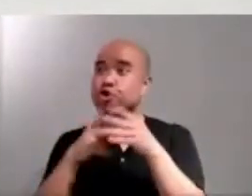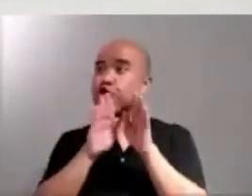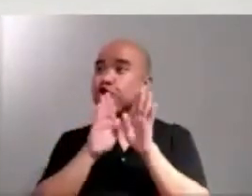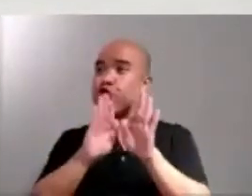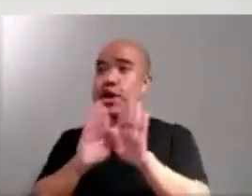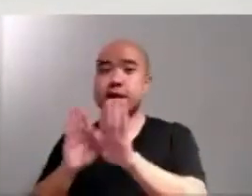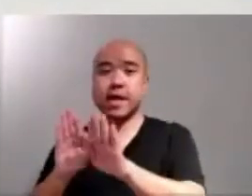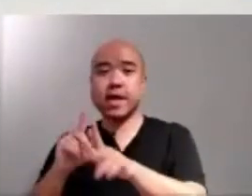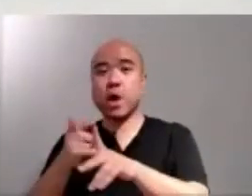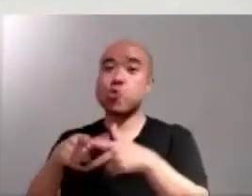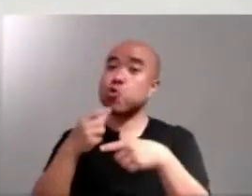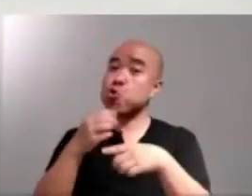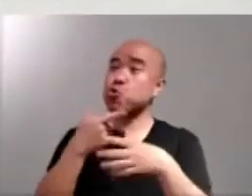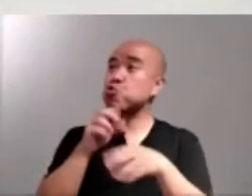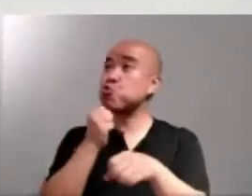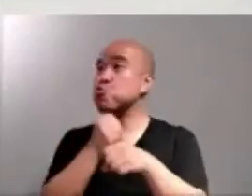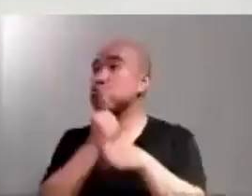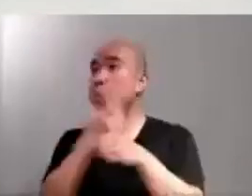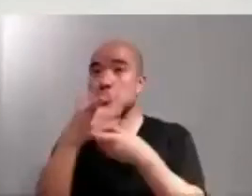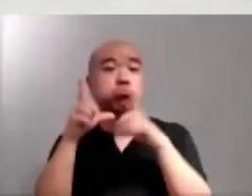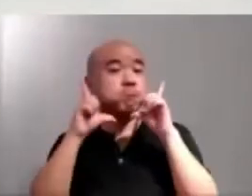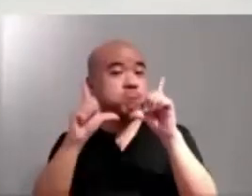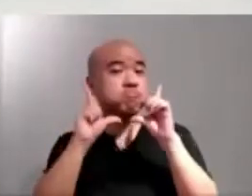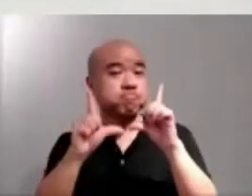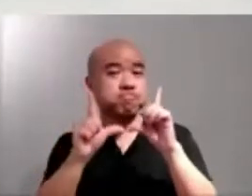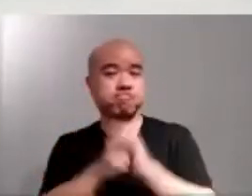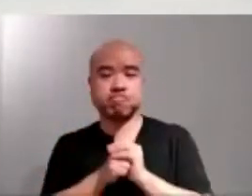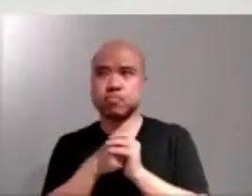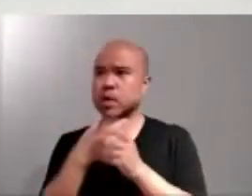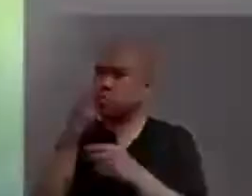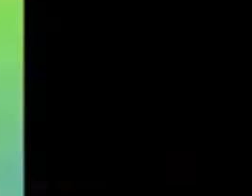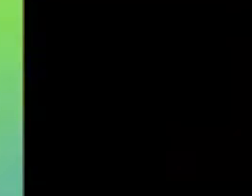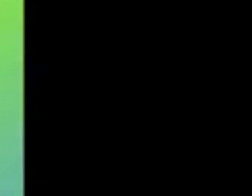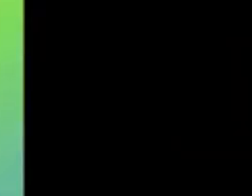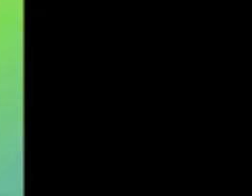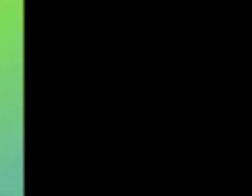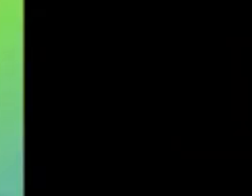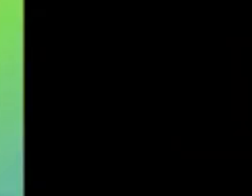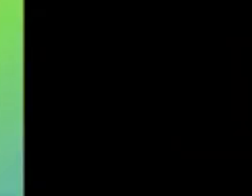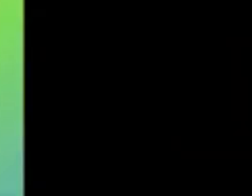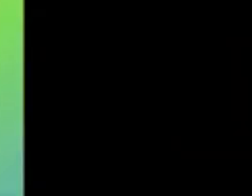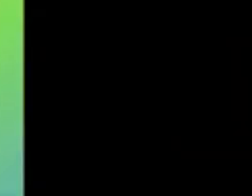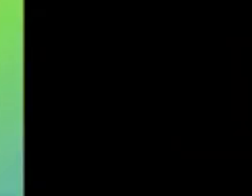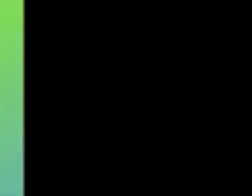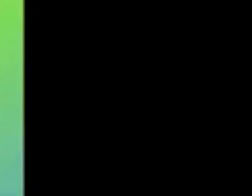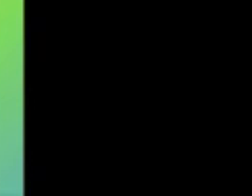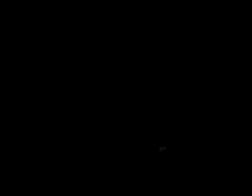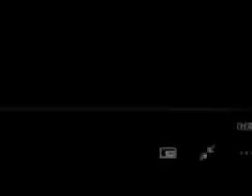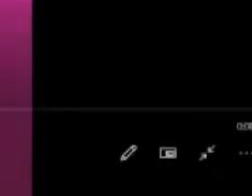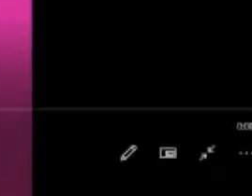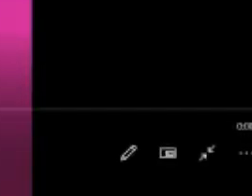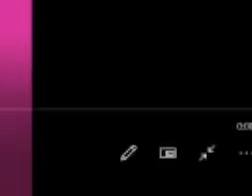好了，看看第一条问题先。想回起在、做过的慈善运动，